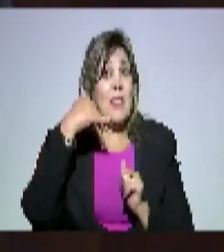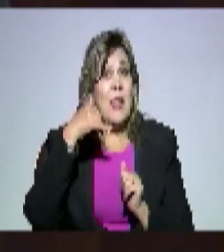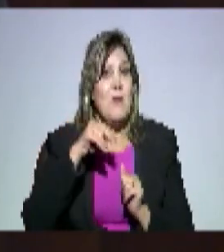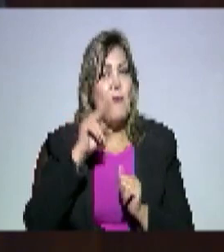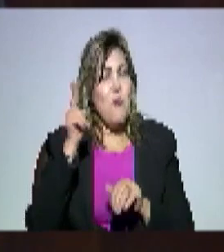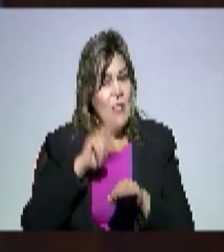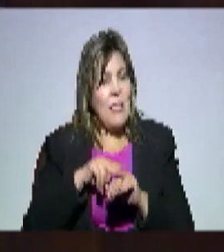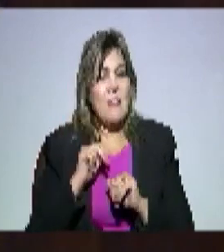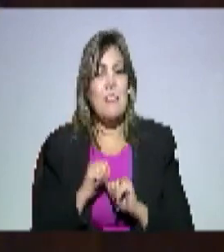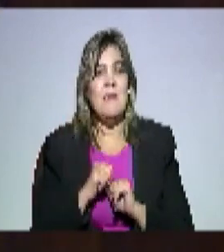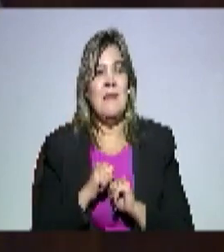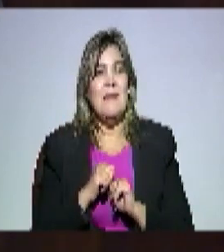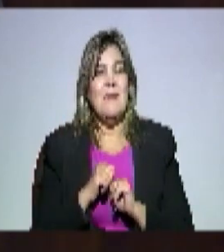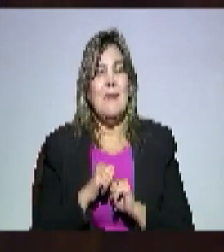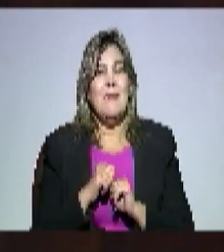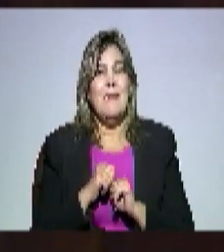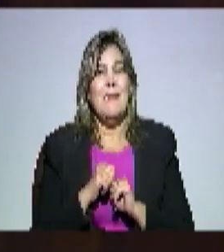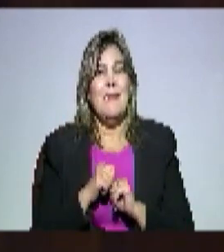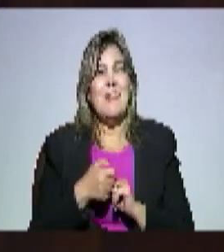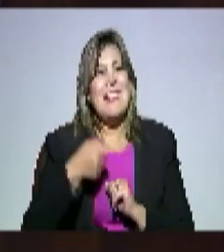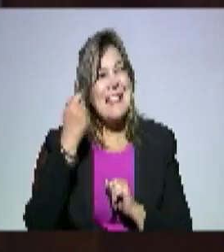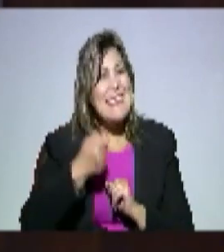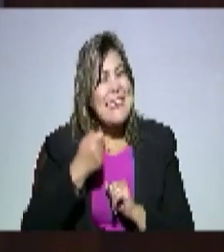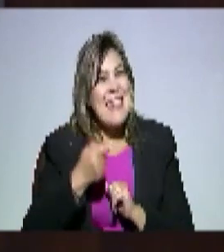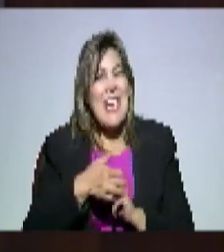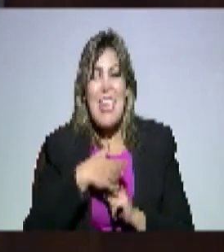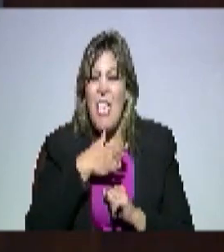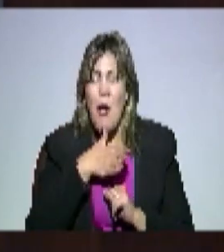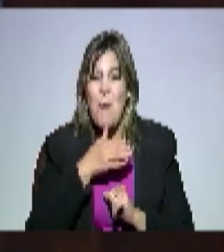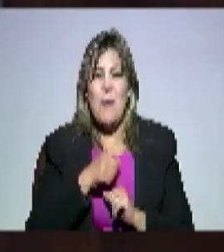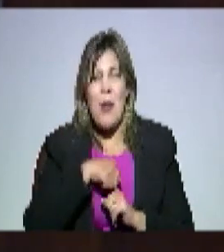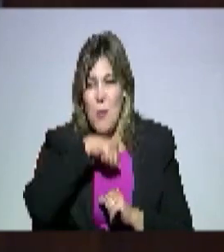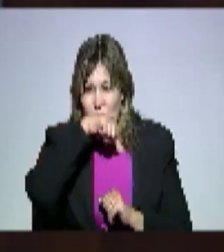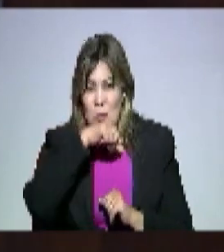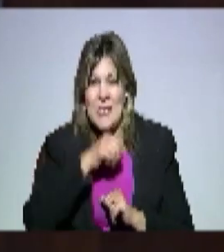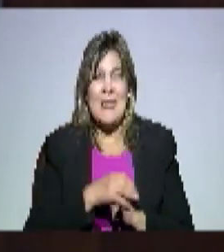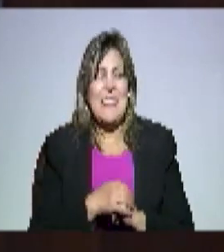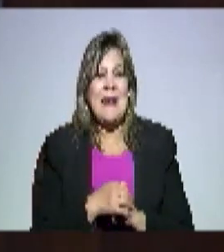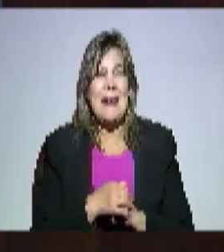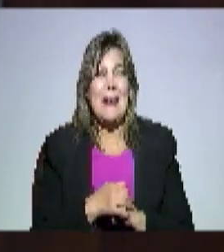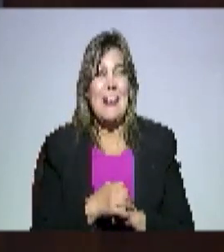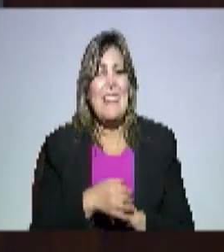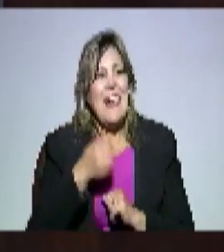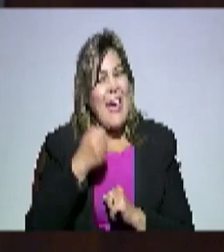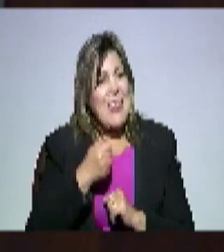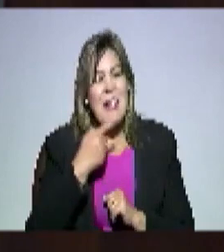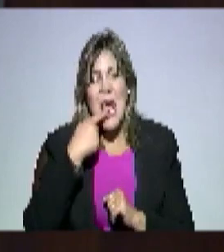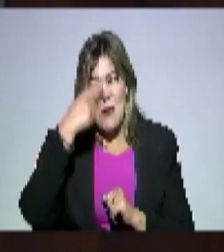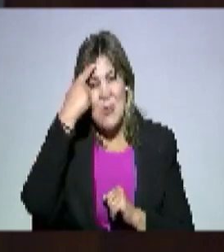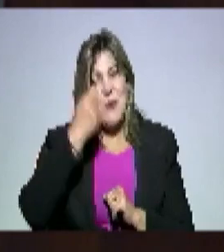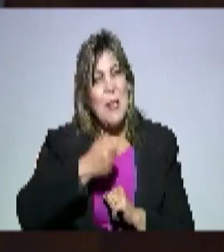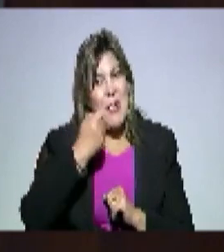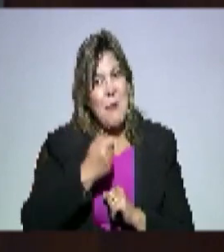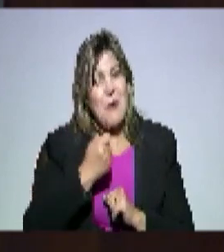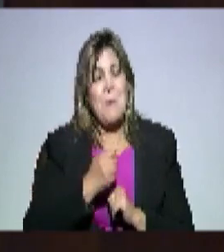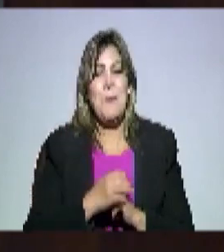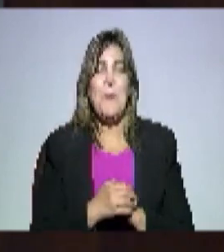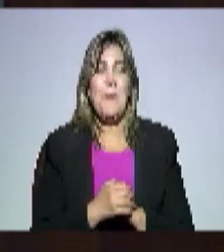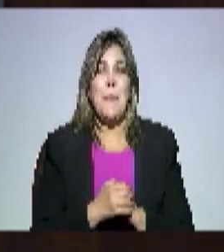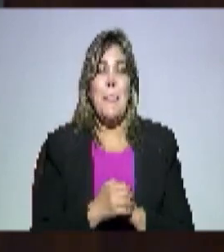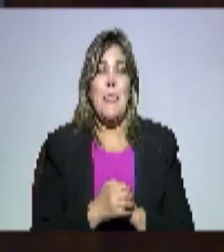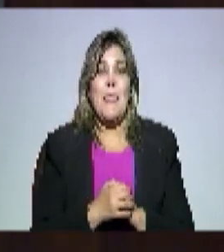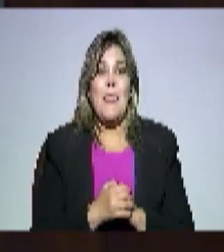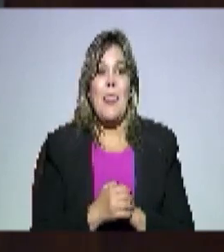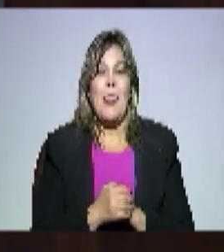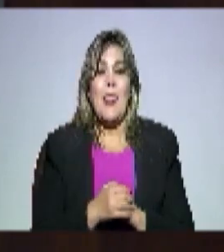اتفضلي ايوه ازيك يا بوناب يا ابو اهلا بيك كل سنه وانت طيبه يا ابونا وانت طيبه يا